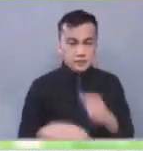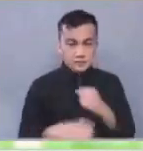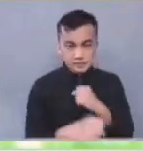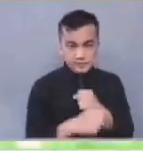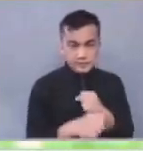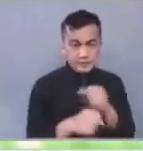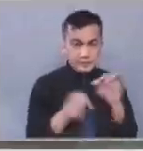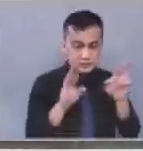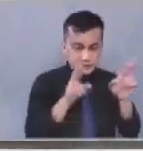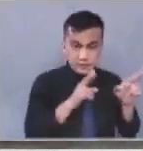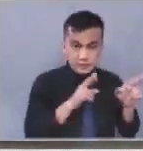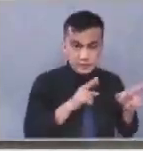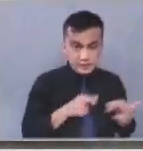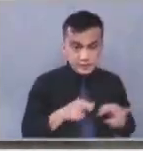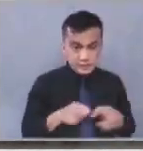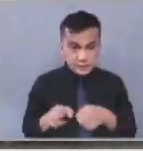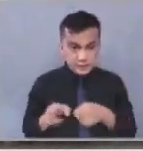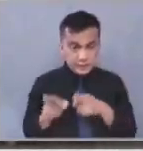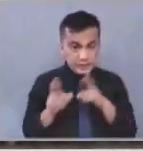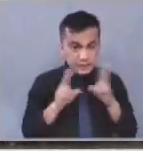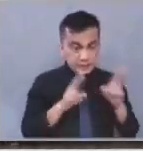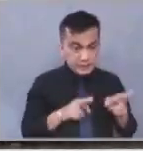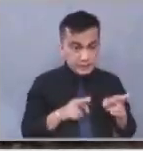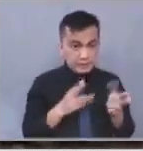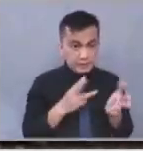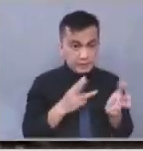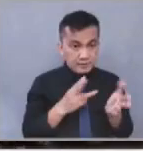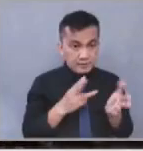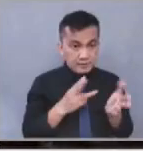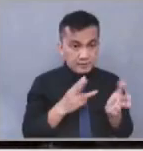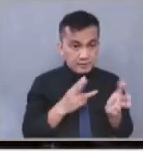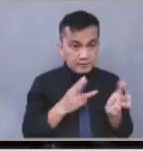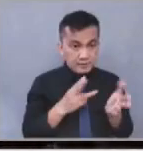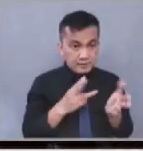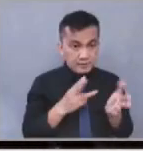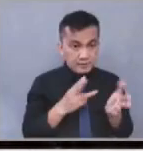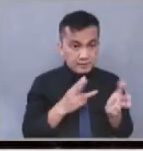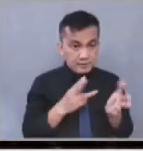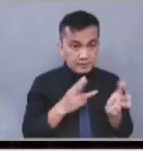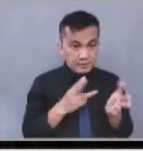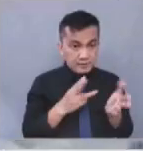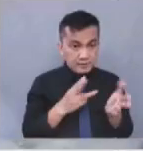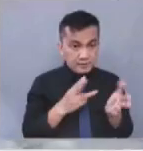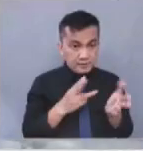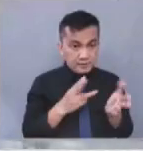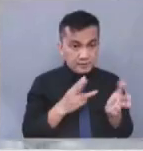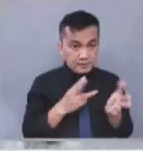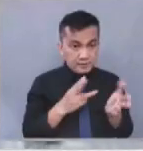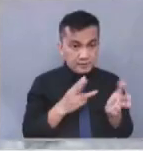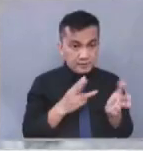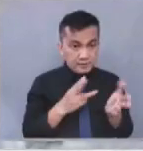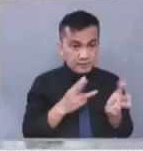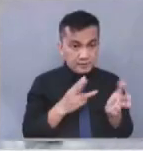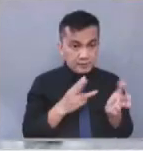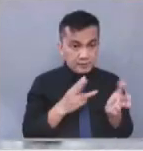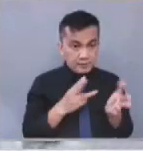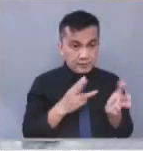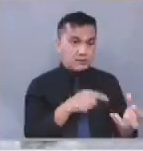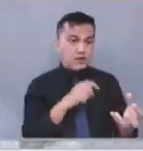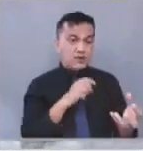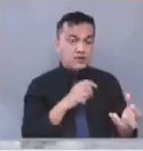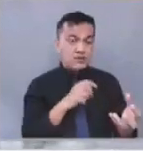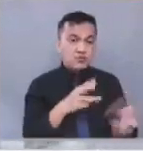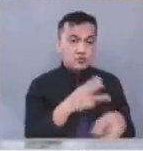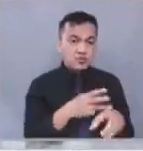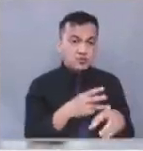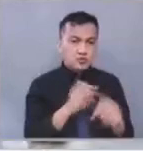mga basura. Katulad po yung mga basura nga ng mga nyog na kung paano kinukonvert ito. Meron diyang